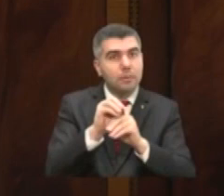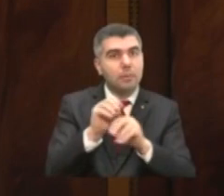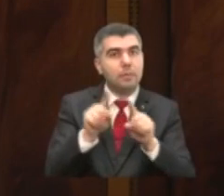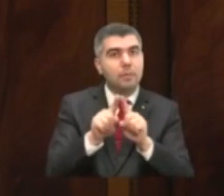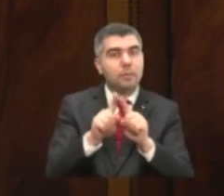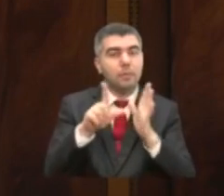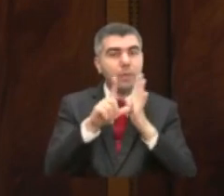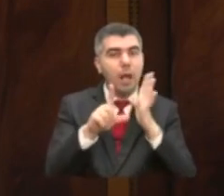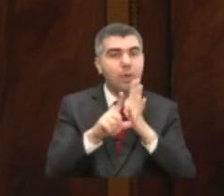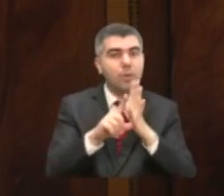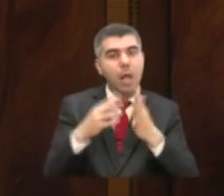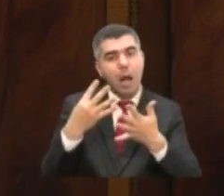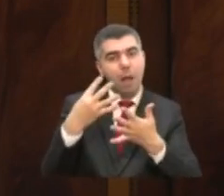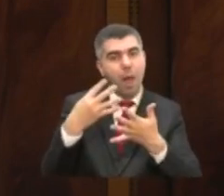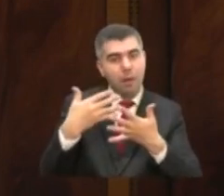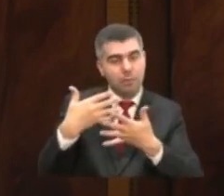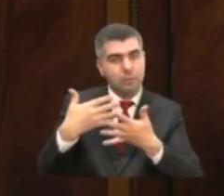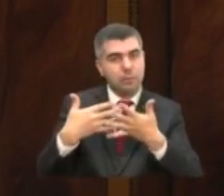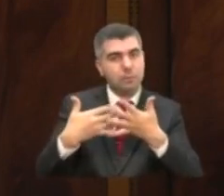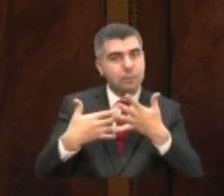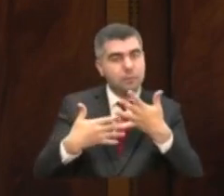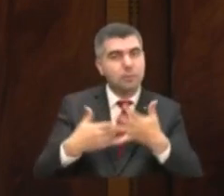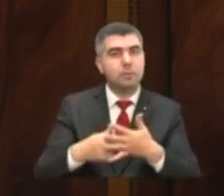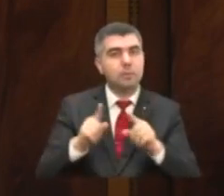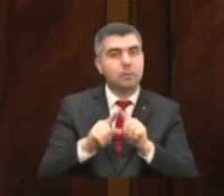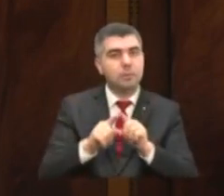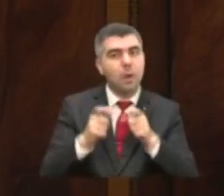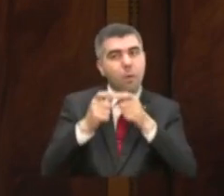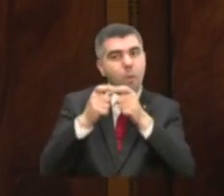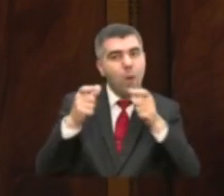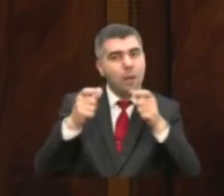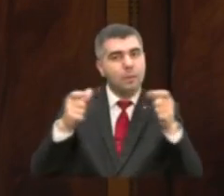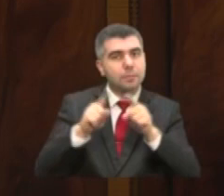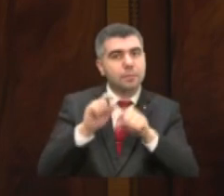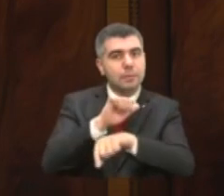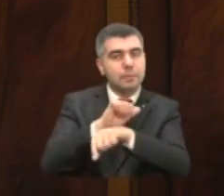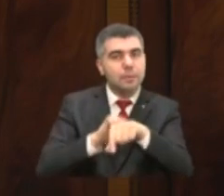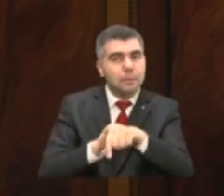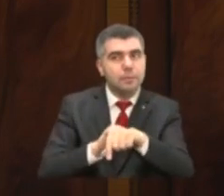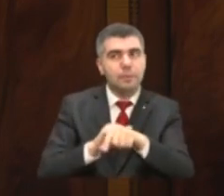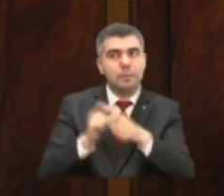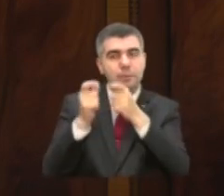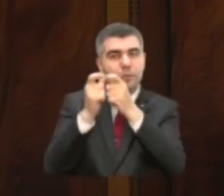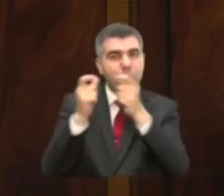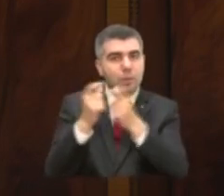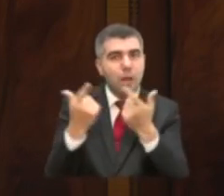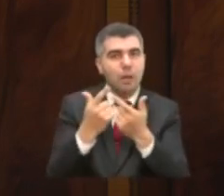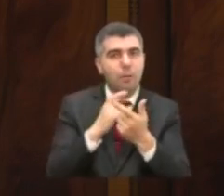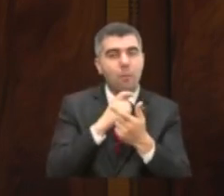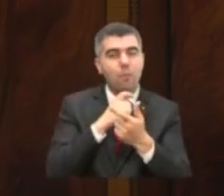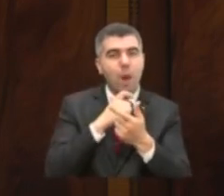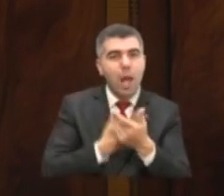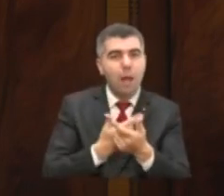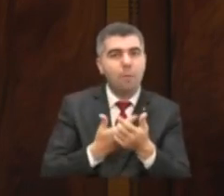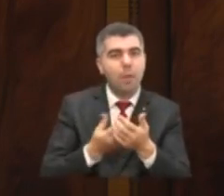المراسيم الأربعة ديال توسيع التغطية الصحية لتشمل المهن الحرة والمهنيين